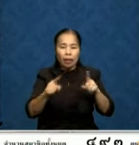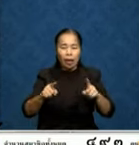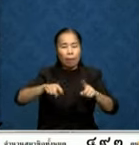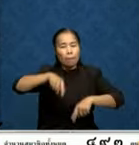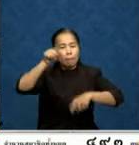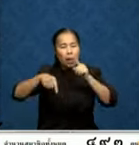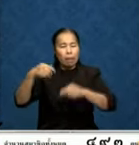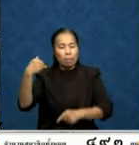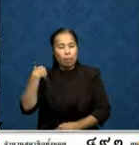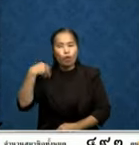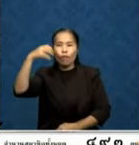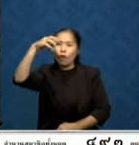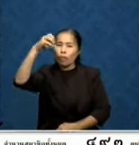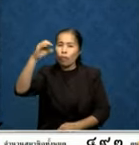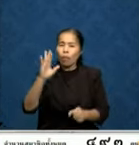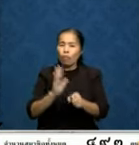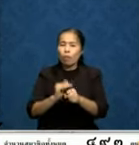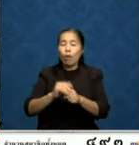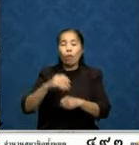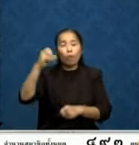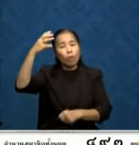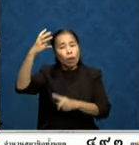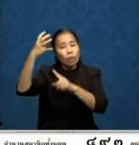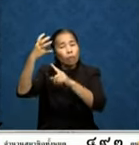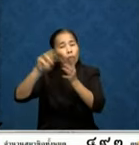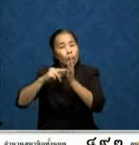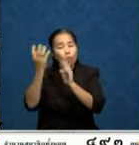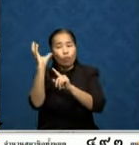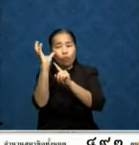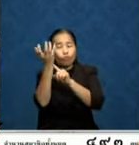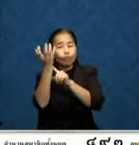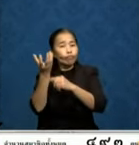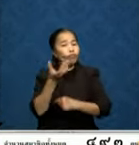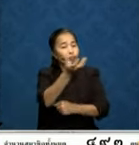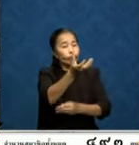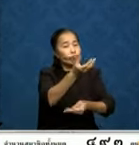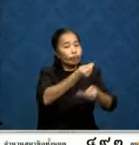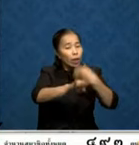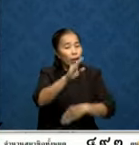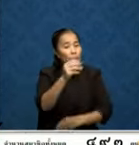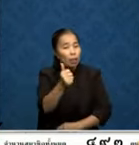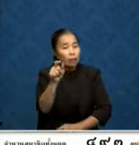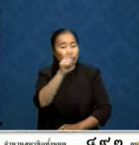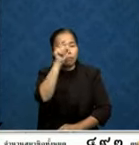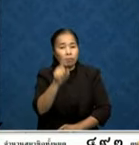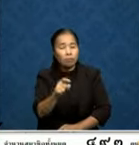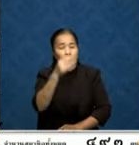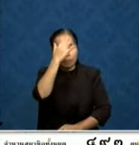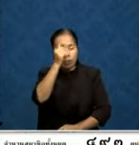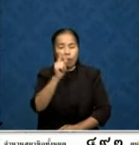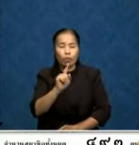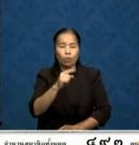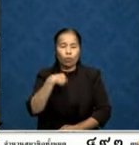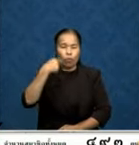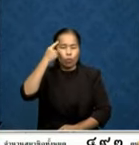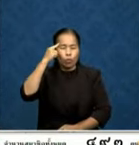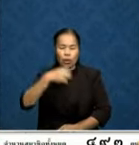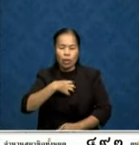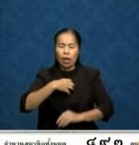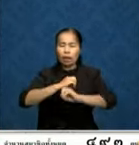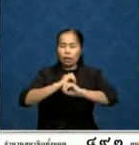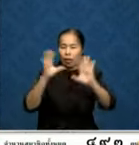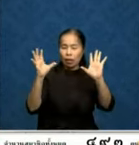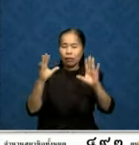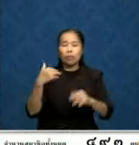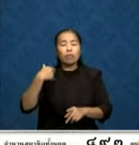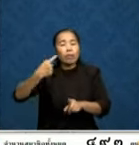ตเหลือเขาสามารถขายคืนได้นะครับถ้าท่านเปิด Direct PPA มี Wheeling Chart ที่ชัดเจนก็คือ